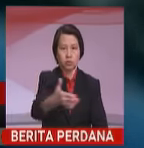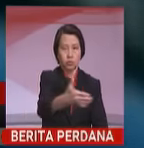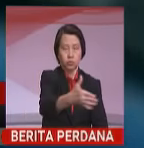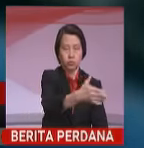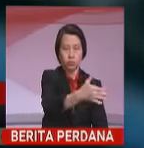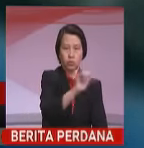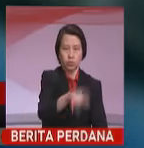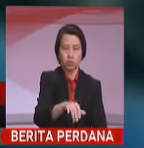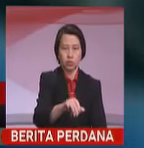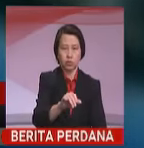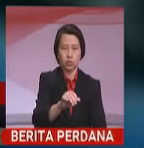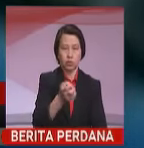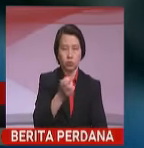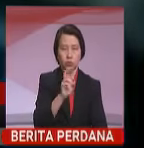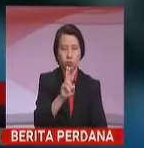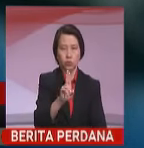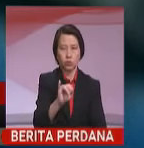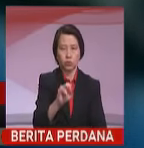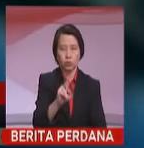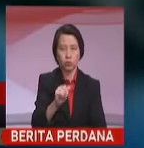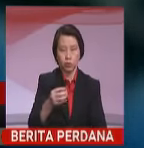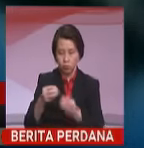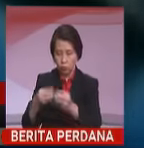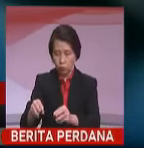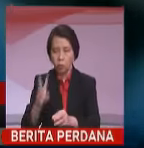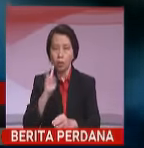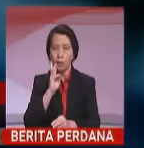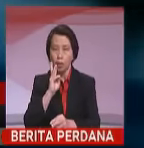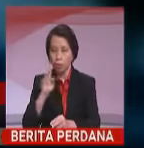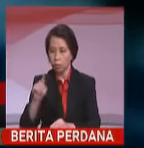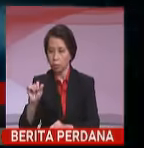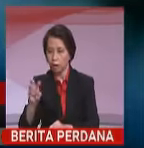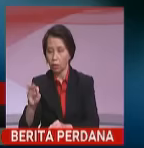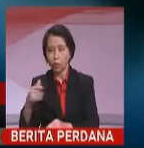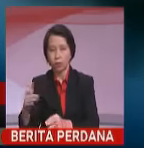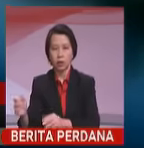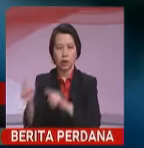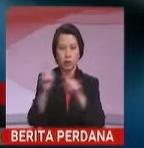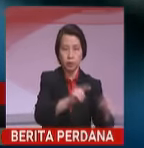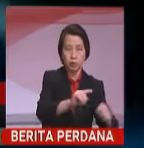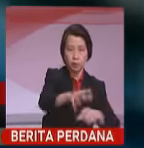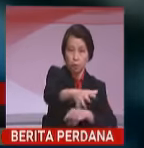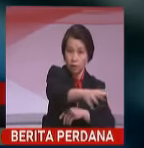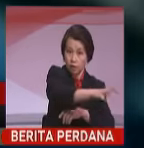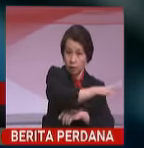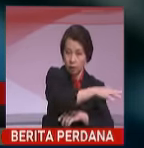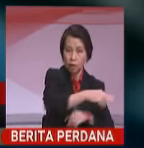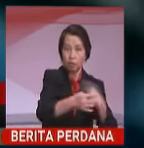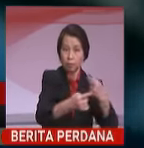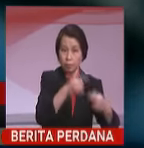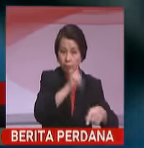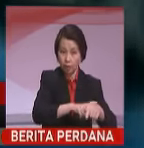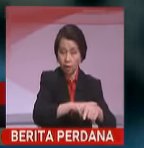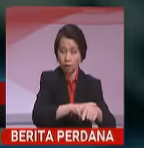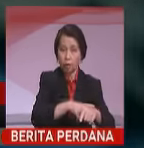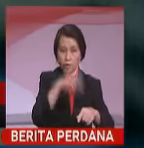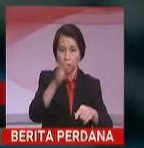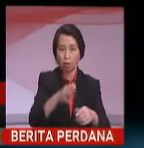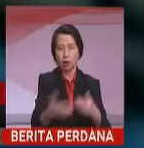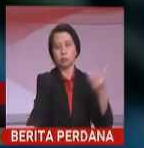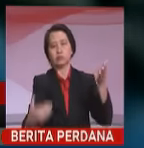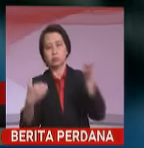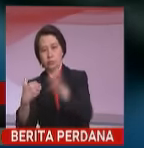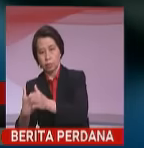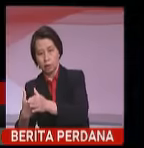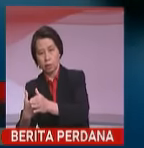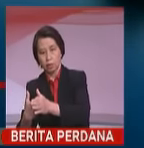spesies ikan yang unik. Ia menetas di perairan air tawar, kemudian berhijrah ke lautan dan apabila tiba masa untuk membiak, ia akan kembali